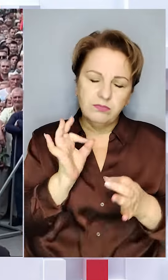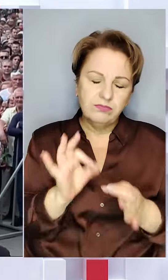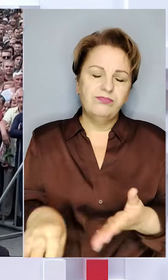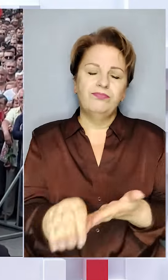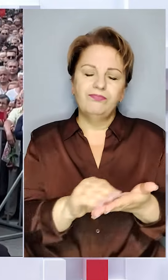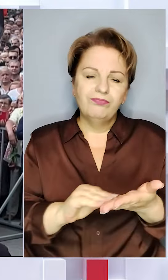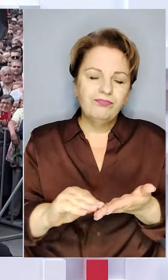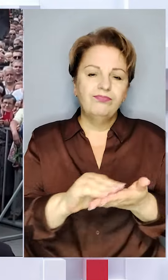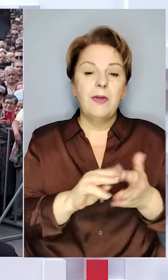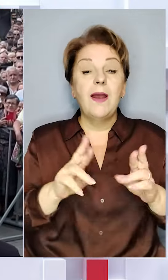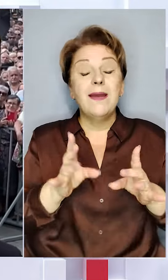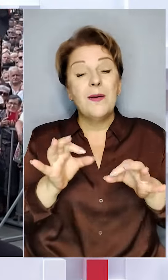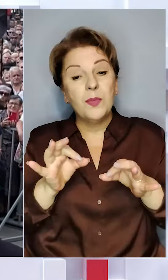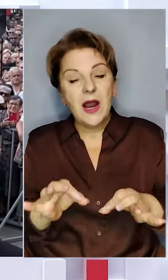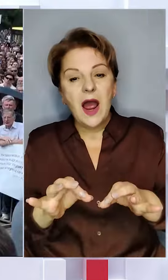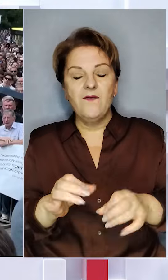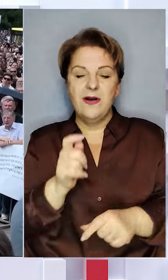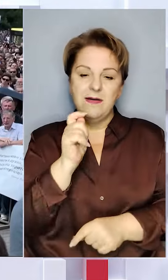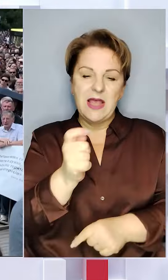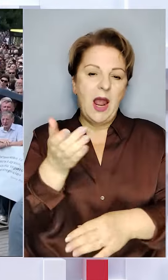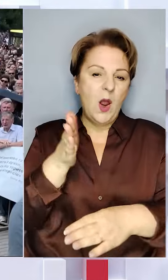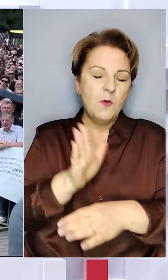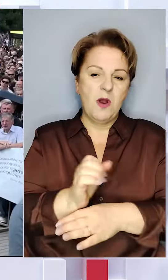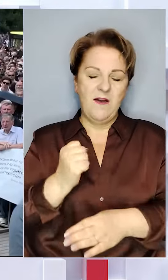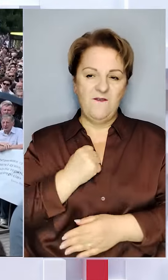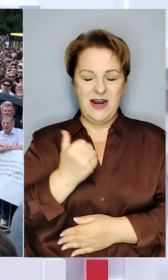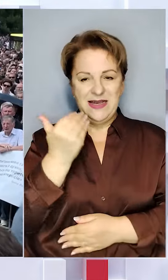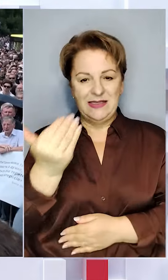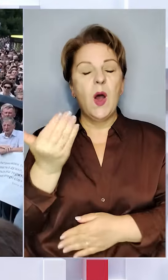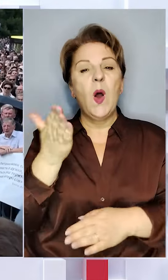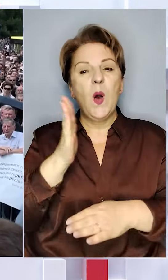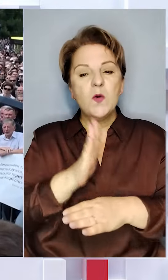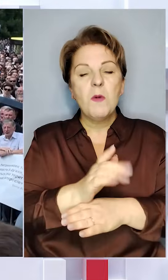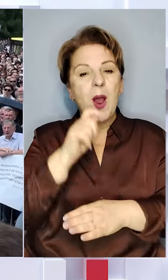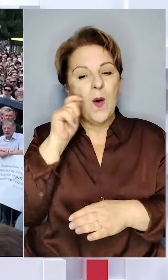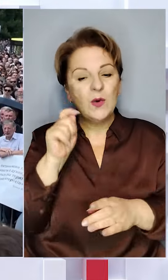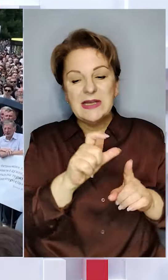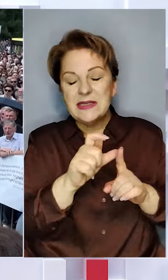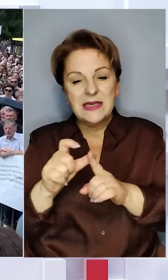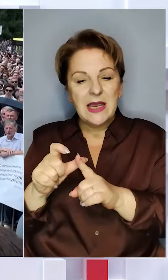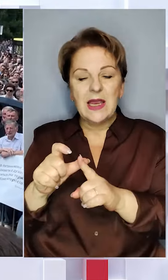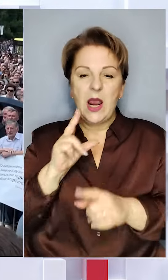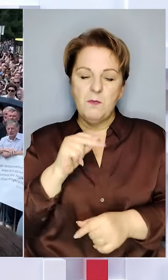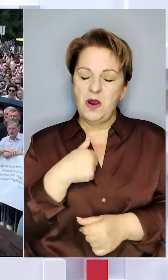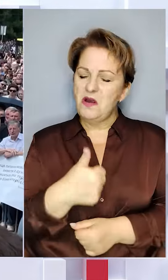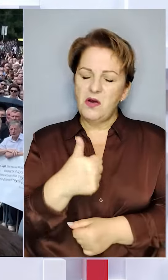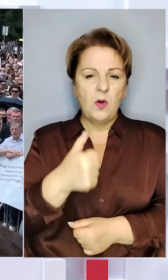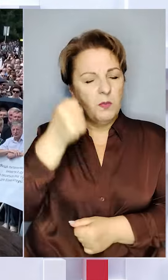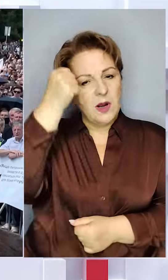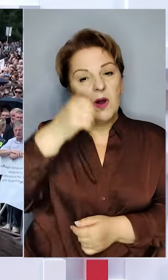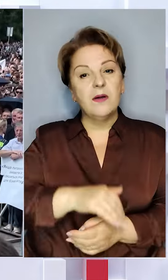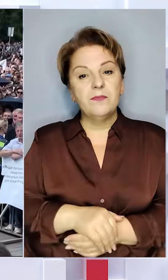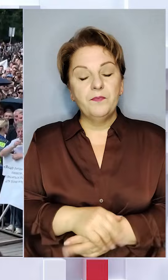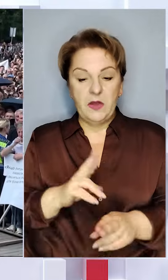монотонно пояснила, як правильно давати команди, військові команди українською мовою. І я добре